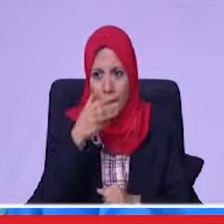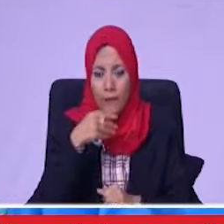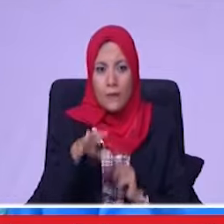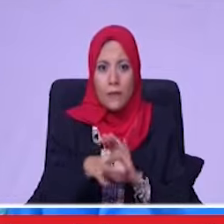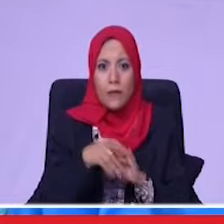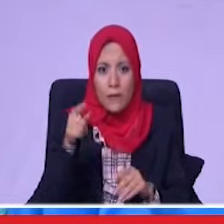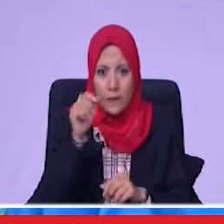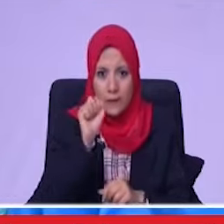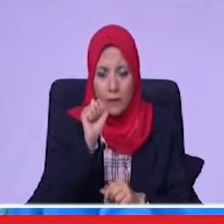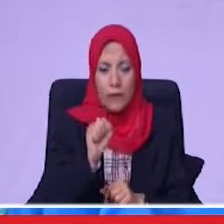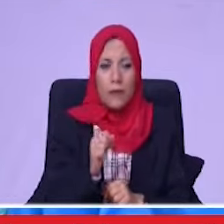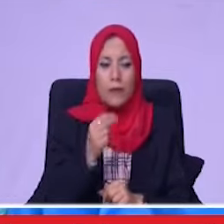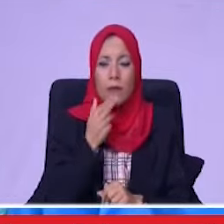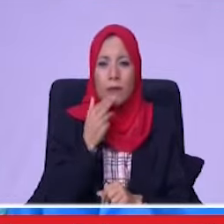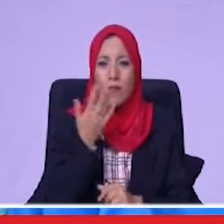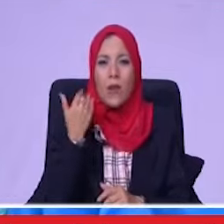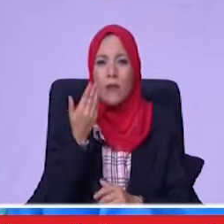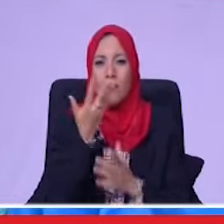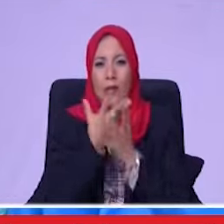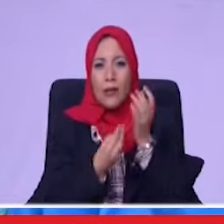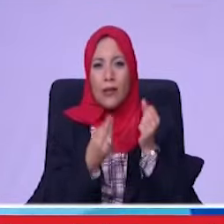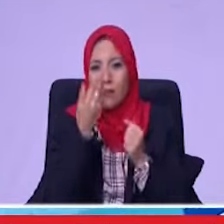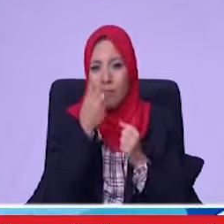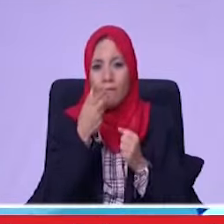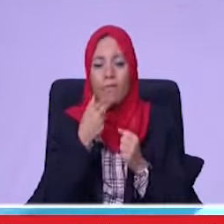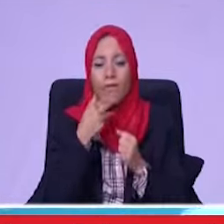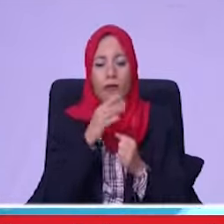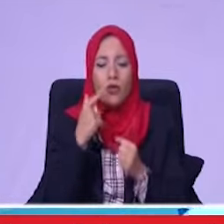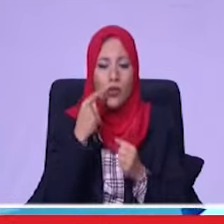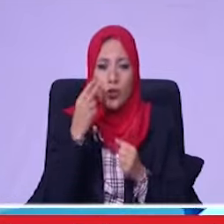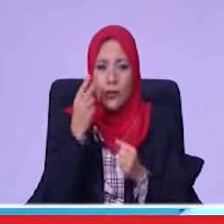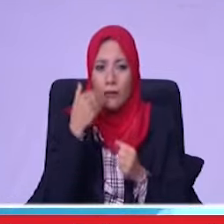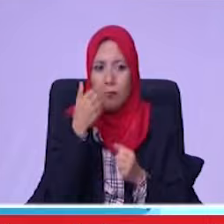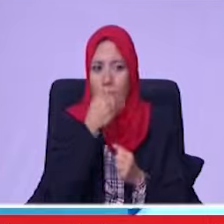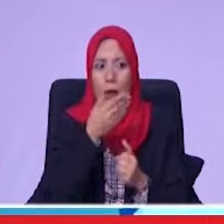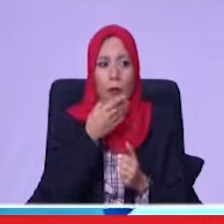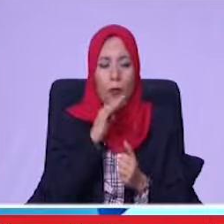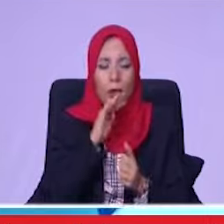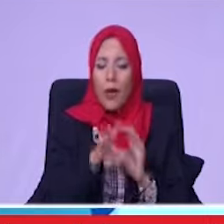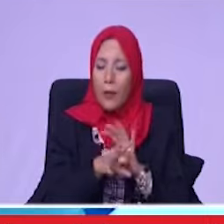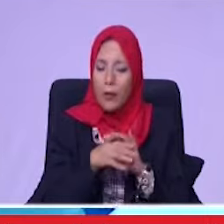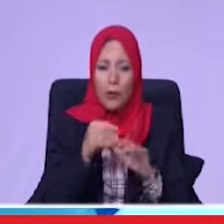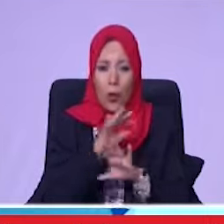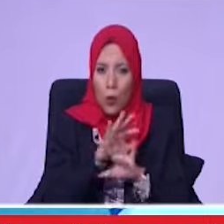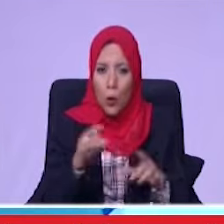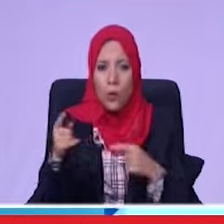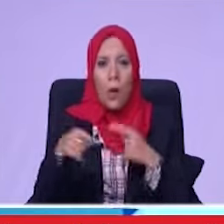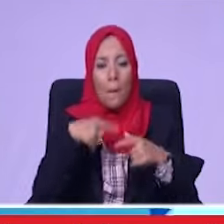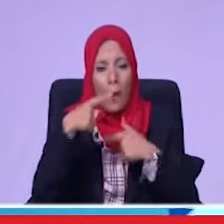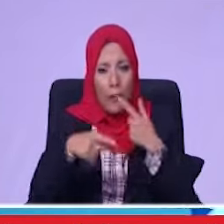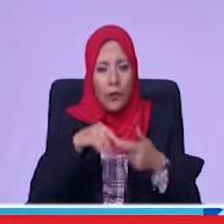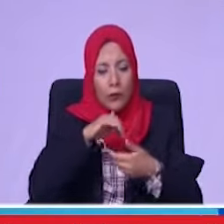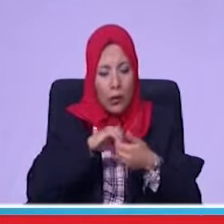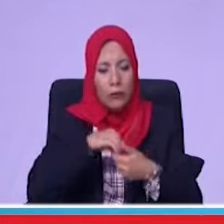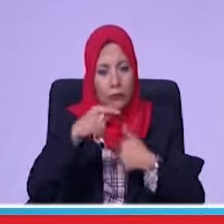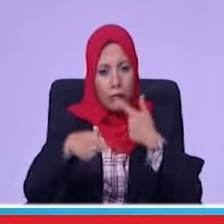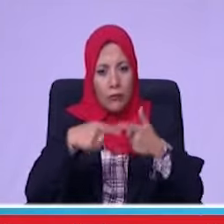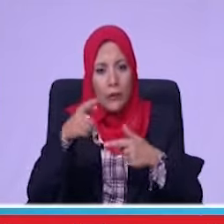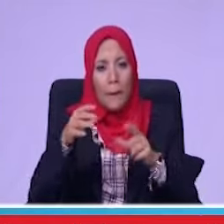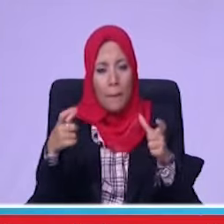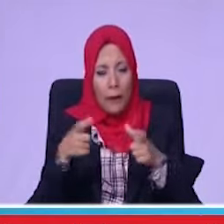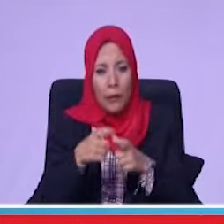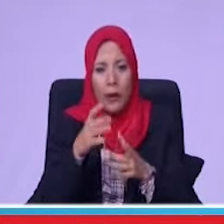بتاعته. هيثم كانت ولد عنده شفة أرنبية مزدوجة في الناحيتين، الحمد لله بتعاون مع إدارة البرنامج عملنا له 3 عمليات،